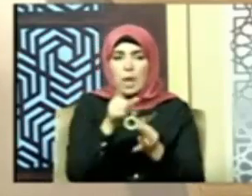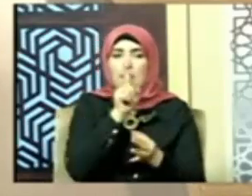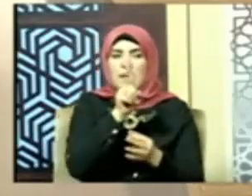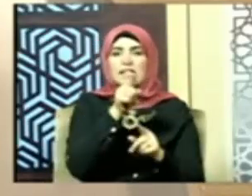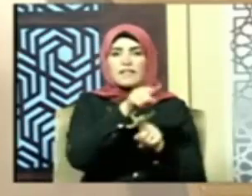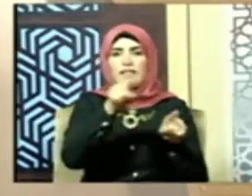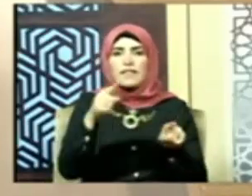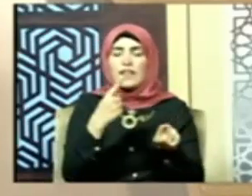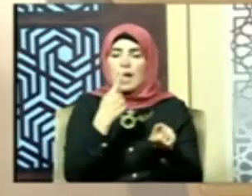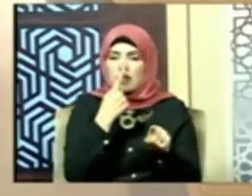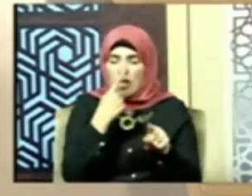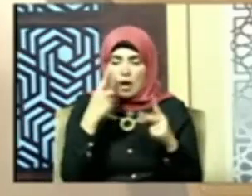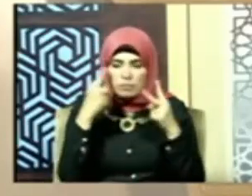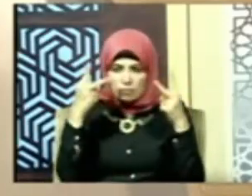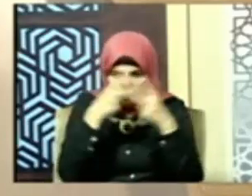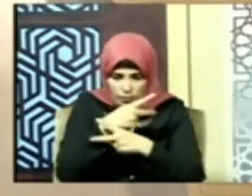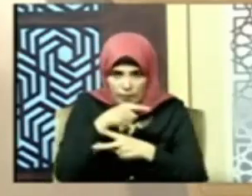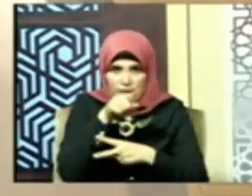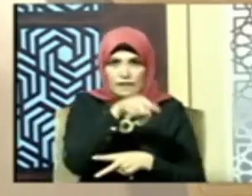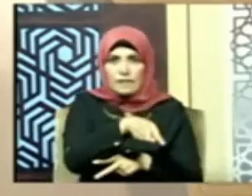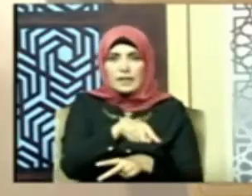يبغونكم الفتنة